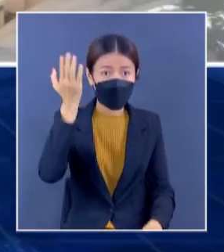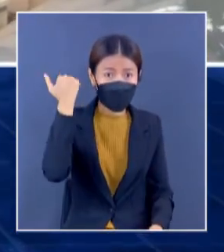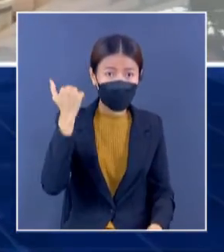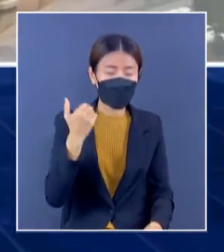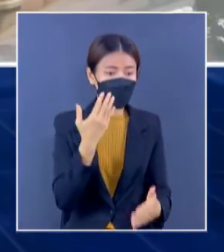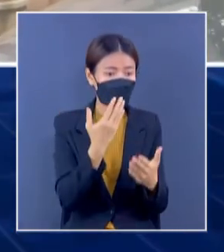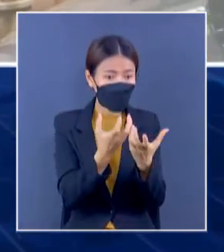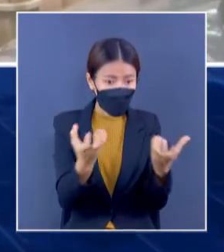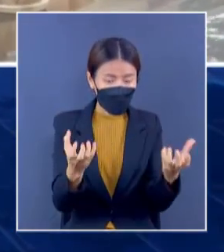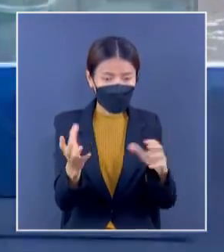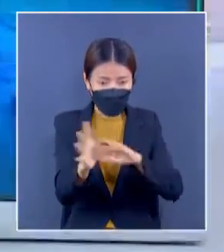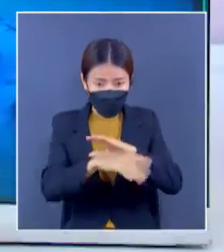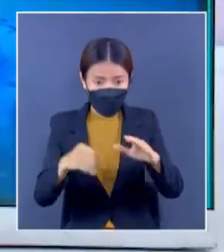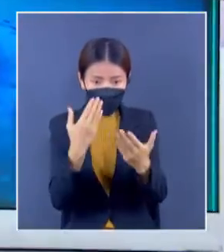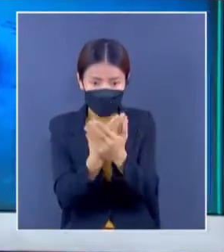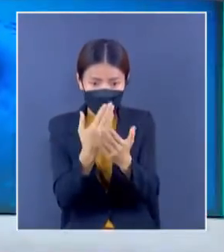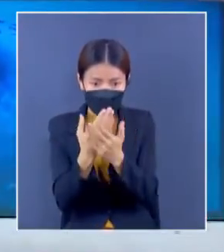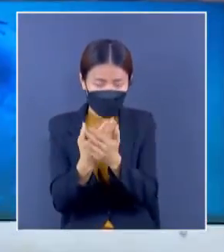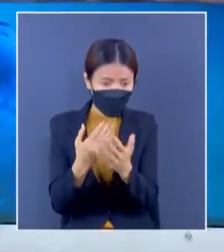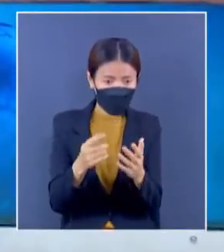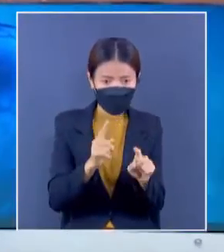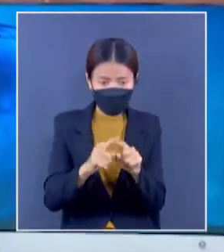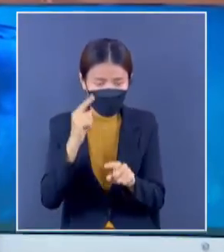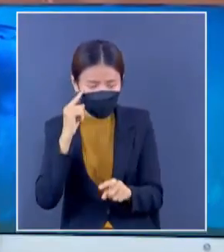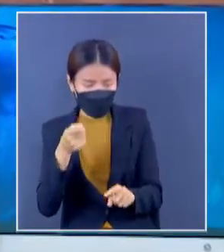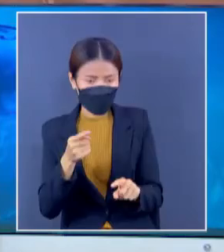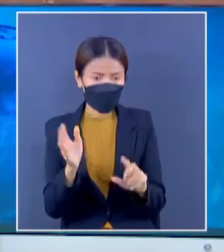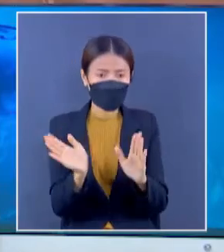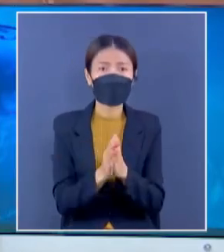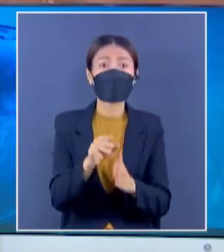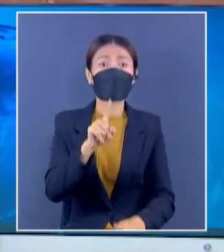ล้านกว่าบาทล้านหนึ่งแล้วผ่านไป3เดือน